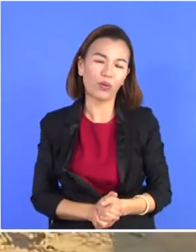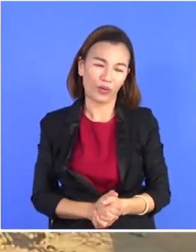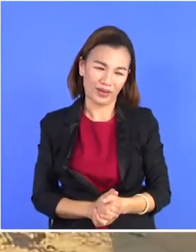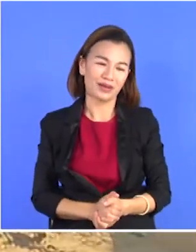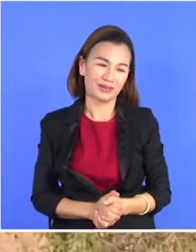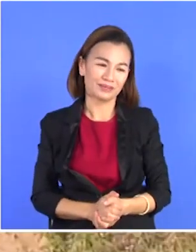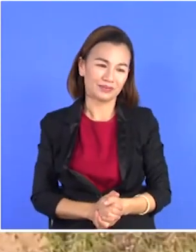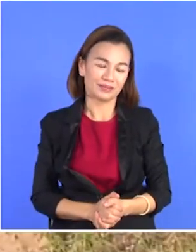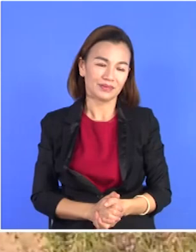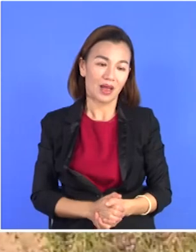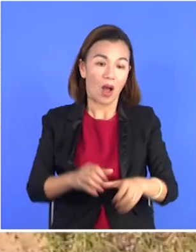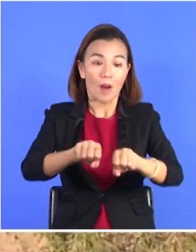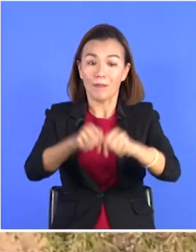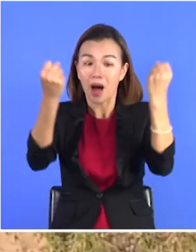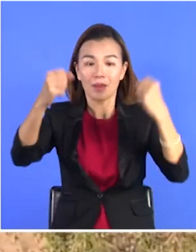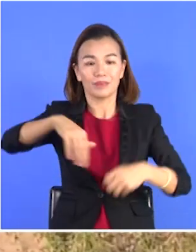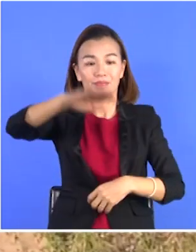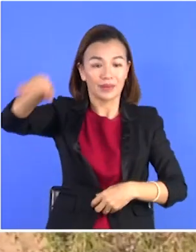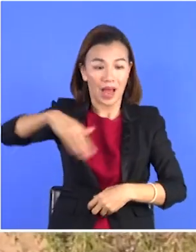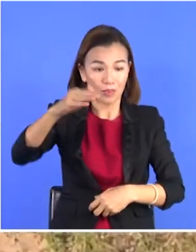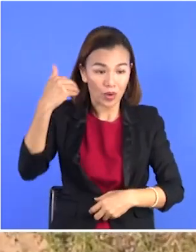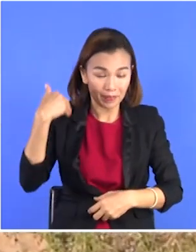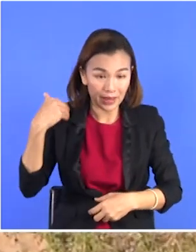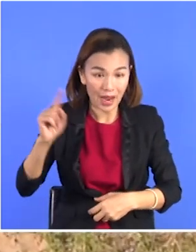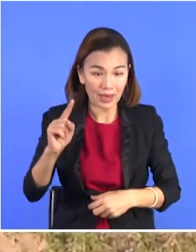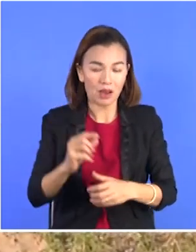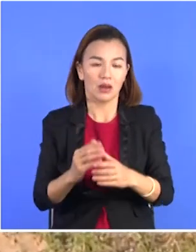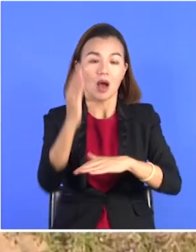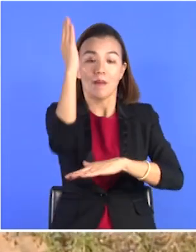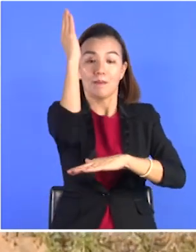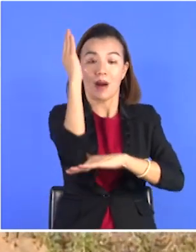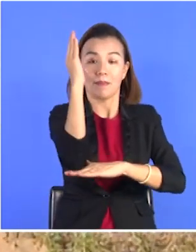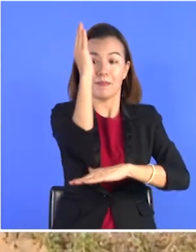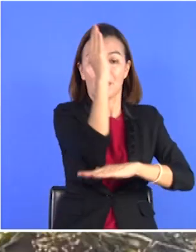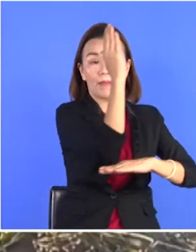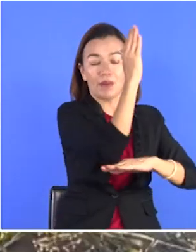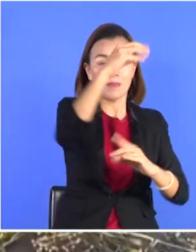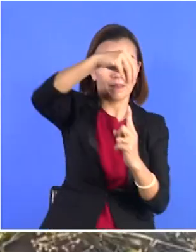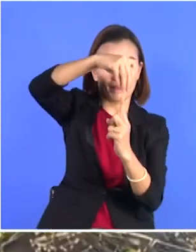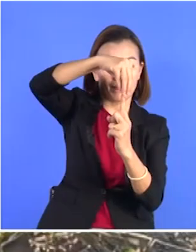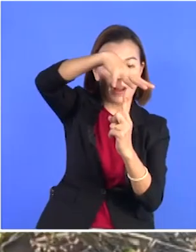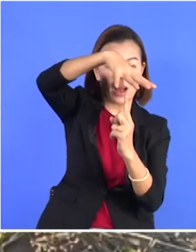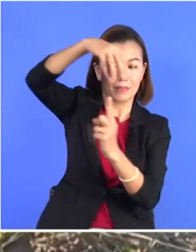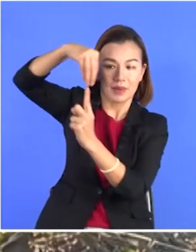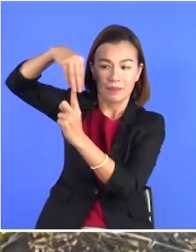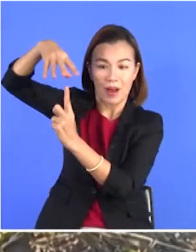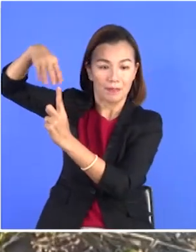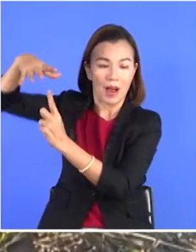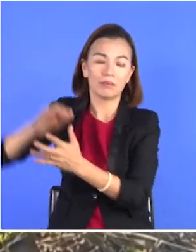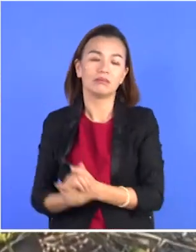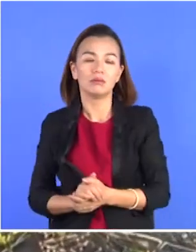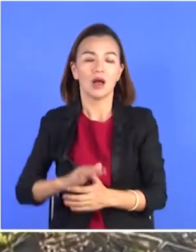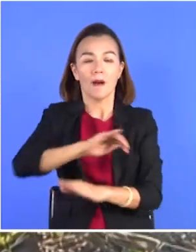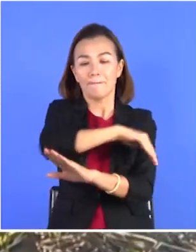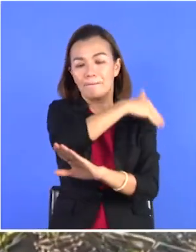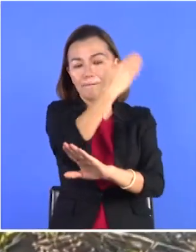นี่นะครับเสียหายเกือบทั้งสวนเลยนะโดยเฉพาะเสาไฟโซล่าเซลล์ระบบอัตโนมัติเนี่ยที่ติดตั้งไว้ป้องกันช้างป่าก็ถูกช้างป่าได้เหยียบ